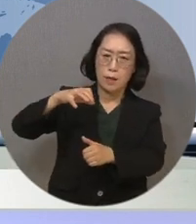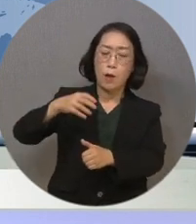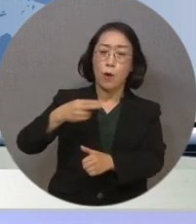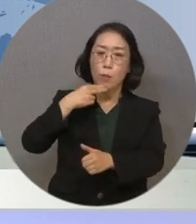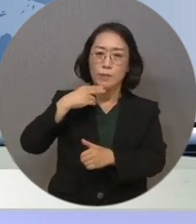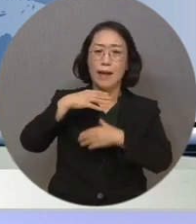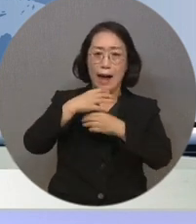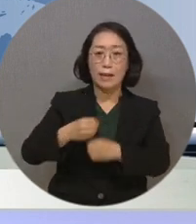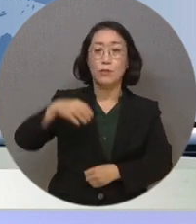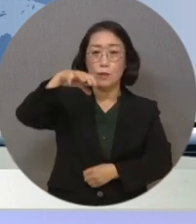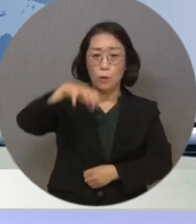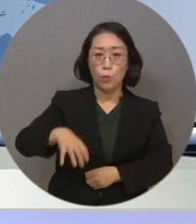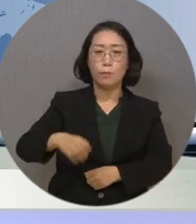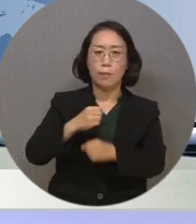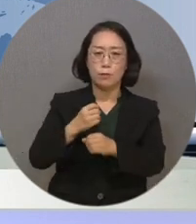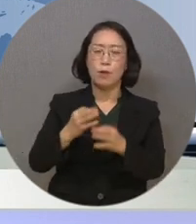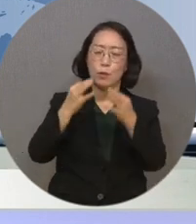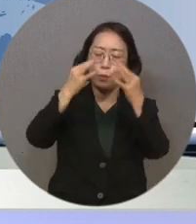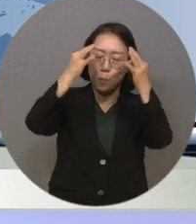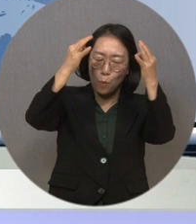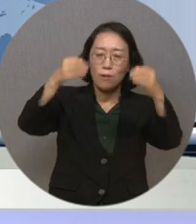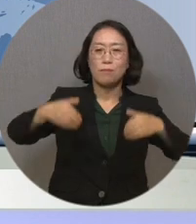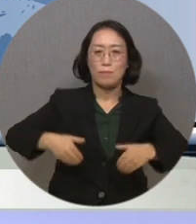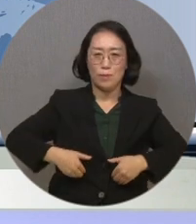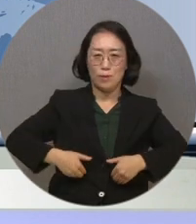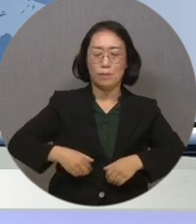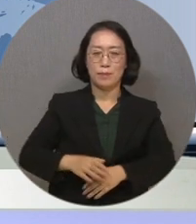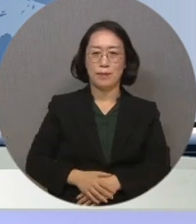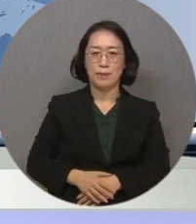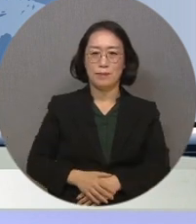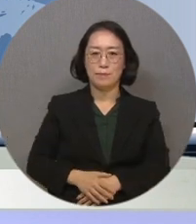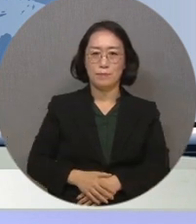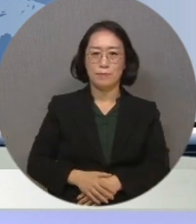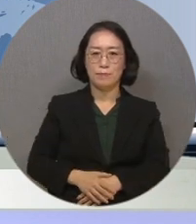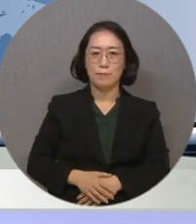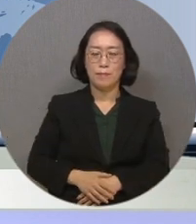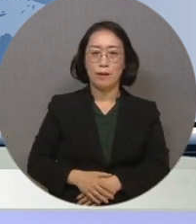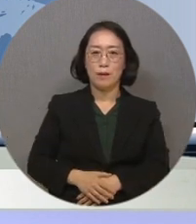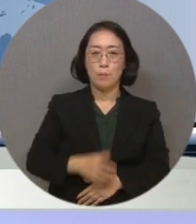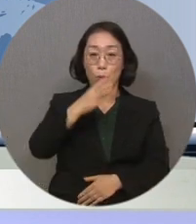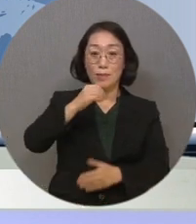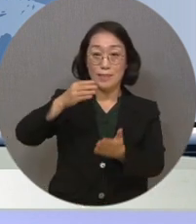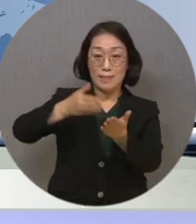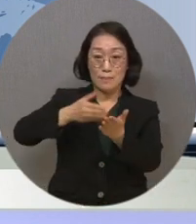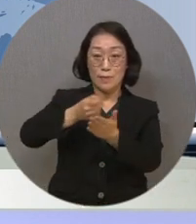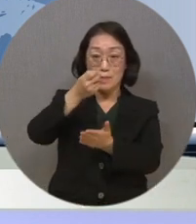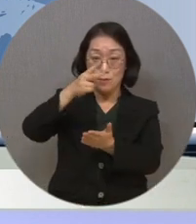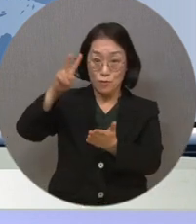사회를 만들기 위한 대책 마련이 시급해 보입니다. 이상으로